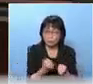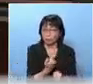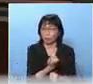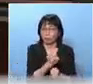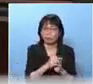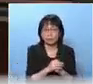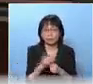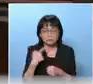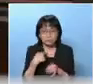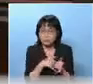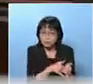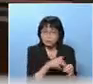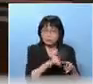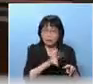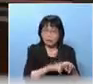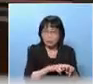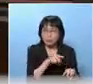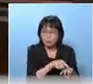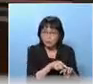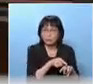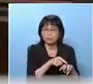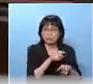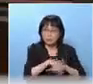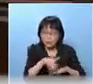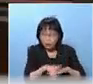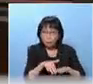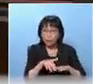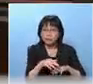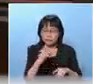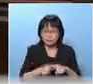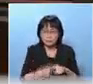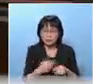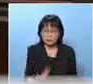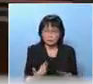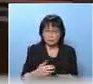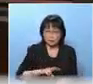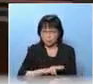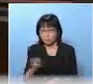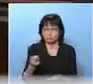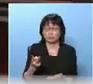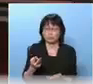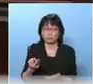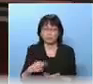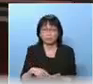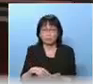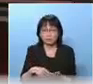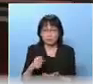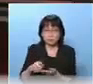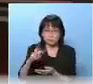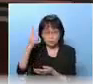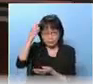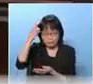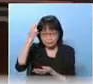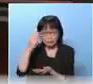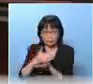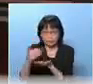須緊隨著國家的步伐，把握好目前全球能源轉型這個不可逆轉的趨勢和重大